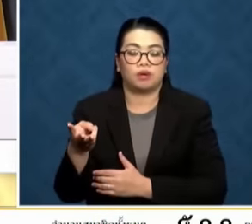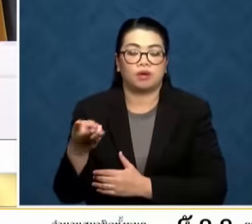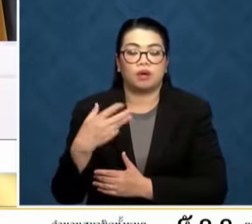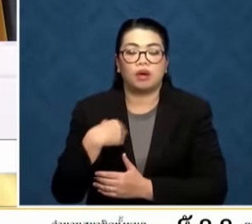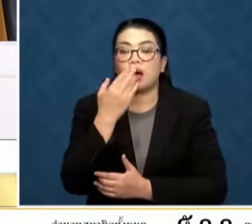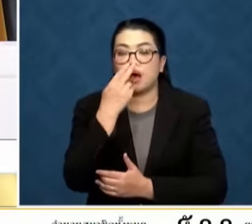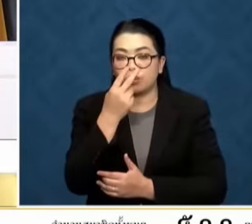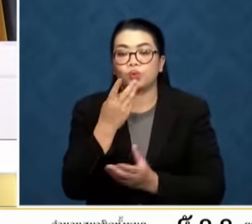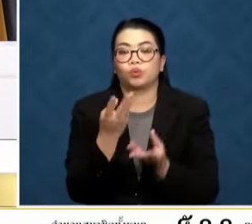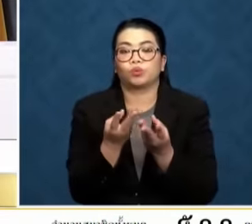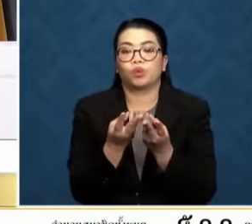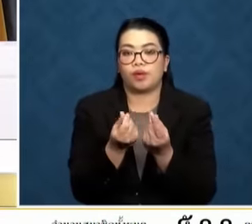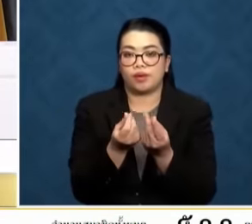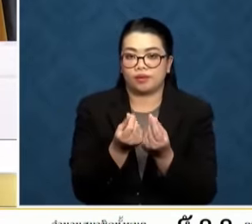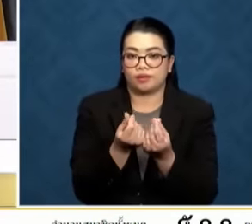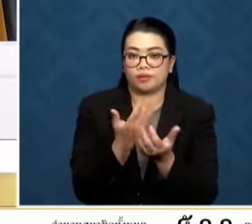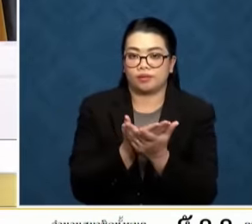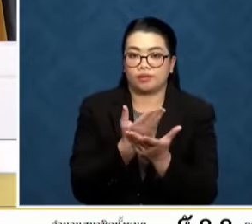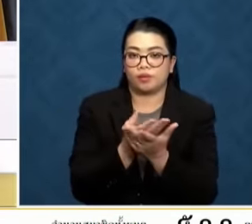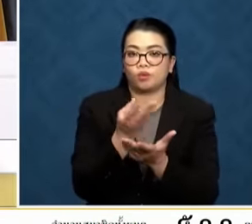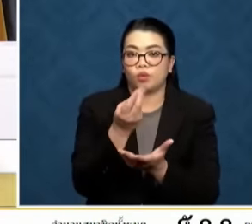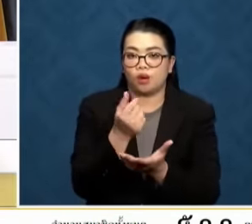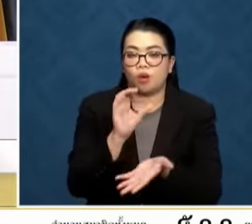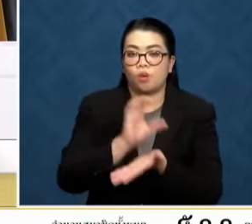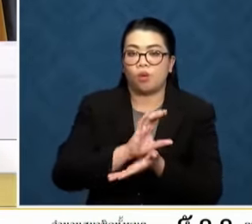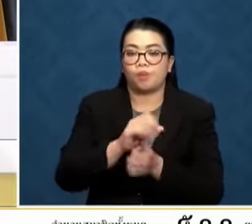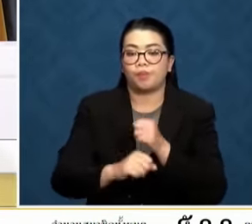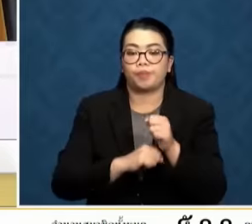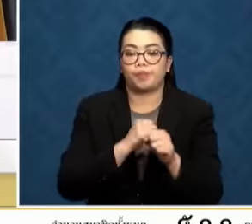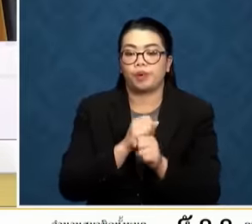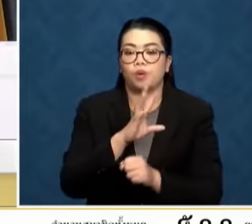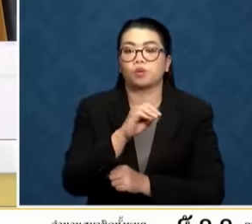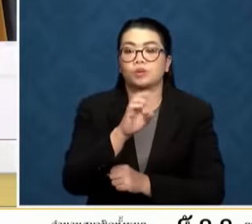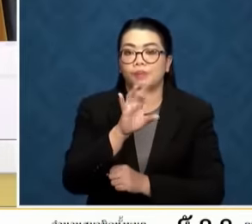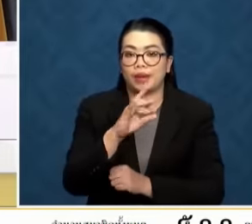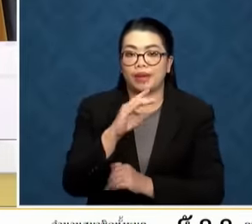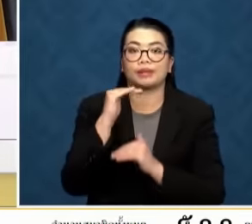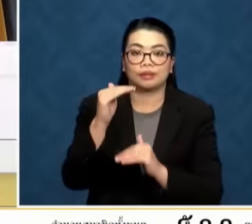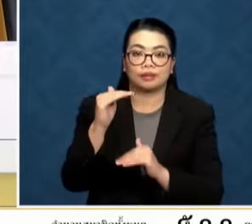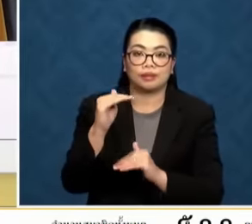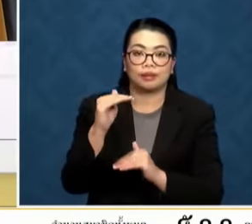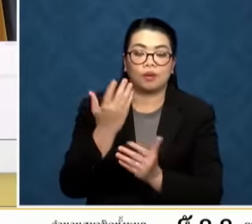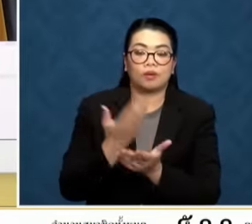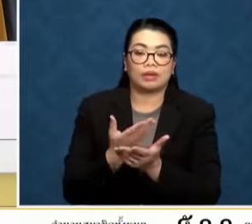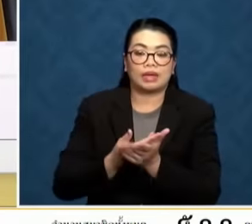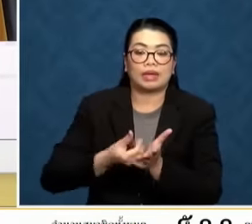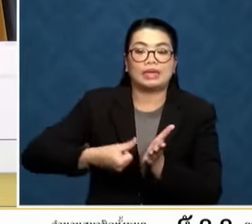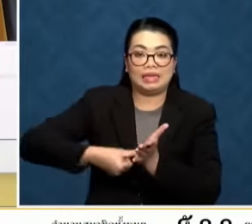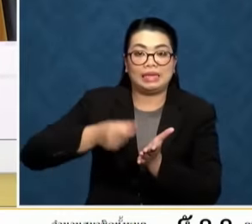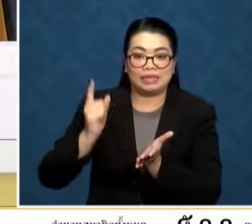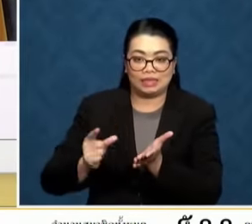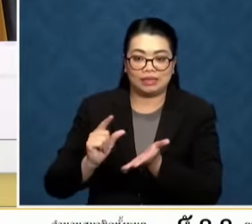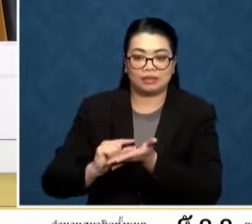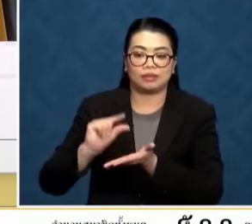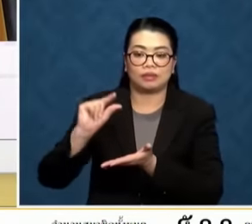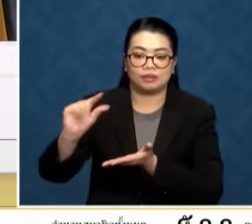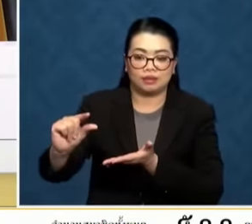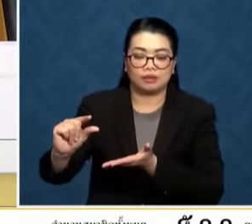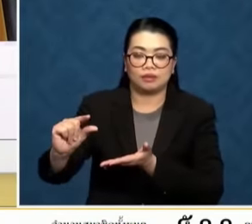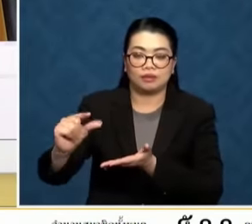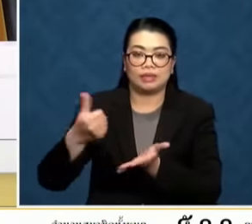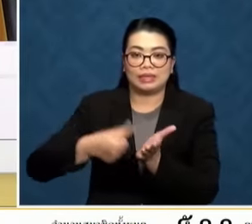ไปดูที่ตัวเลขครับในงบ 68มีการตั้งงบประมาณในการที่จะใช้หนี้ชำระเงิน